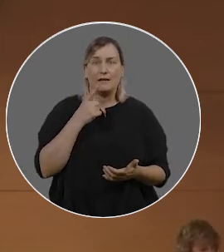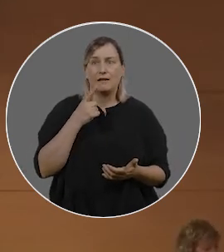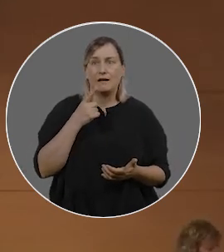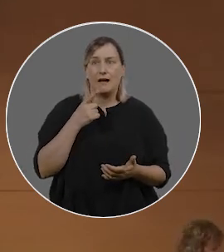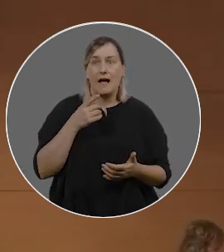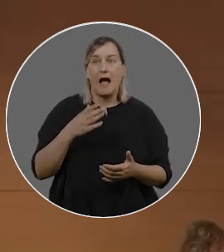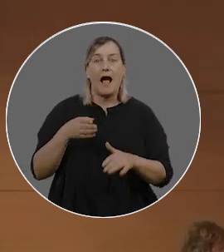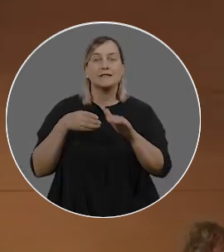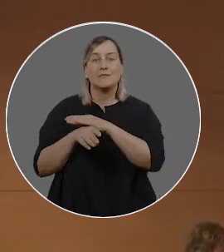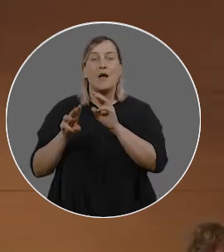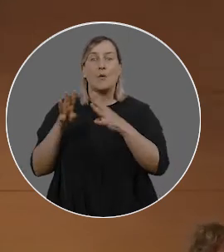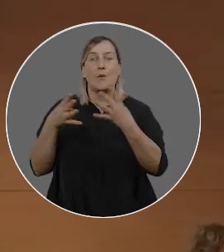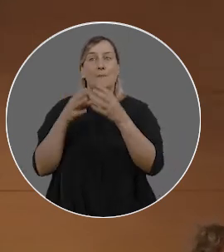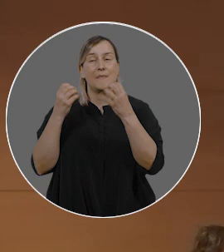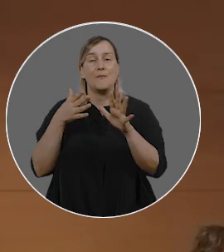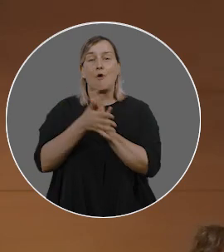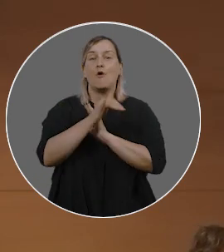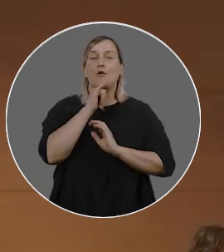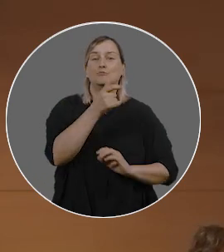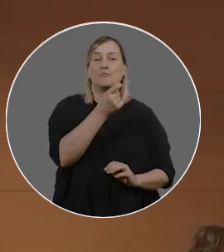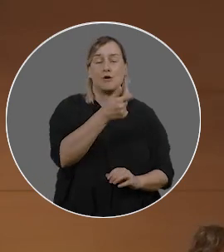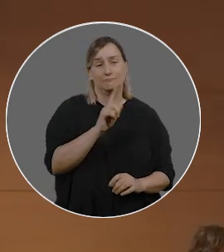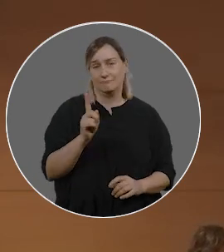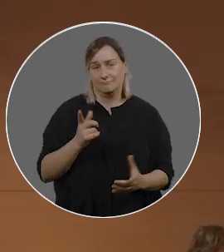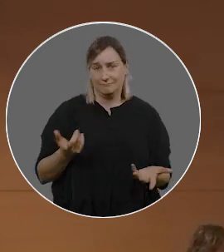que l'accessibilitat web estigui bé.